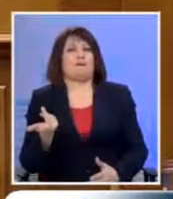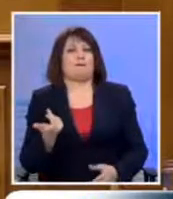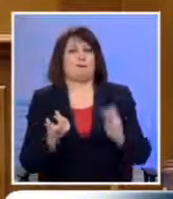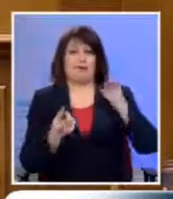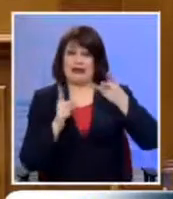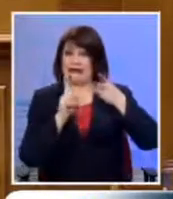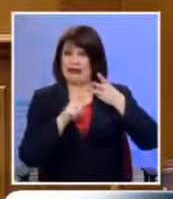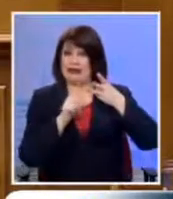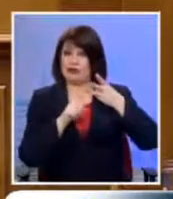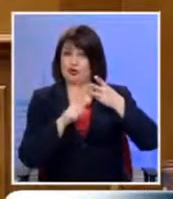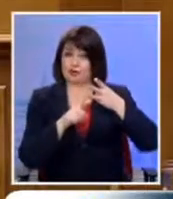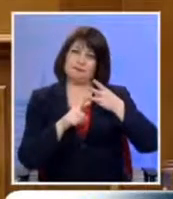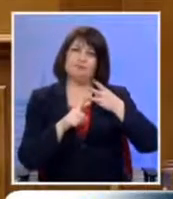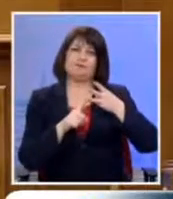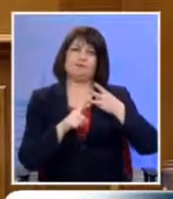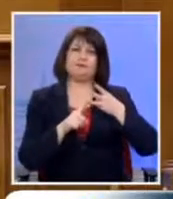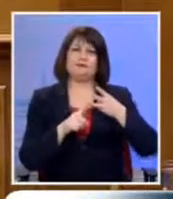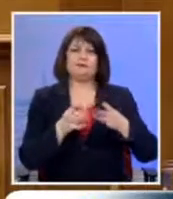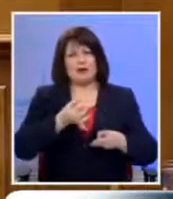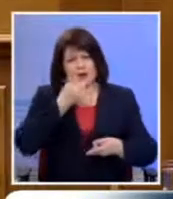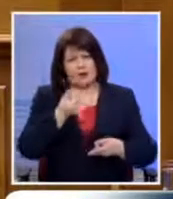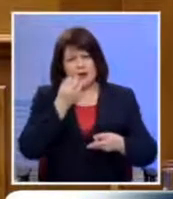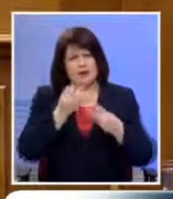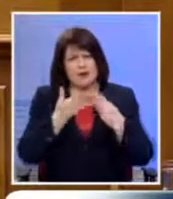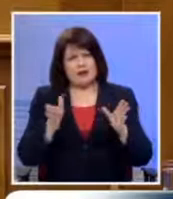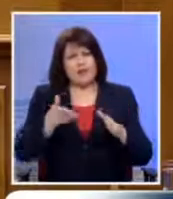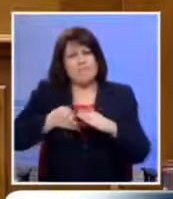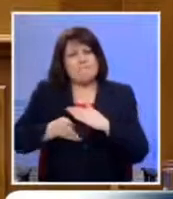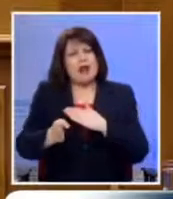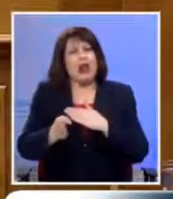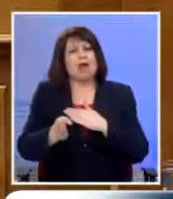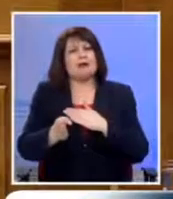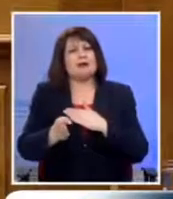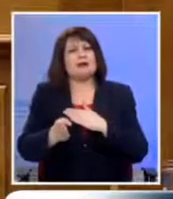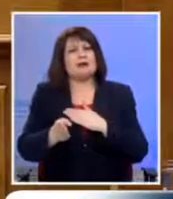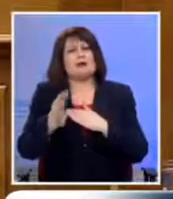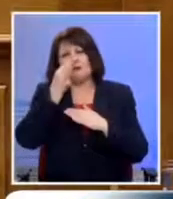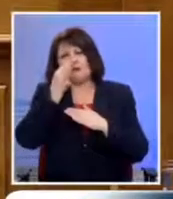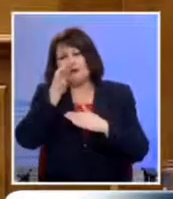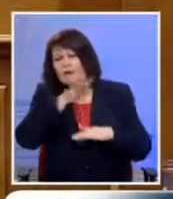Τρίτον, δεν κρύψαμε τα λόγια μας για το παλαιατιακό κράτος και για τη διαπλοκή.